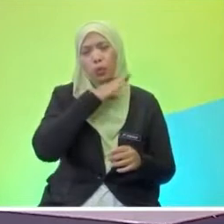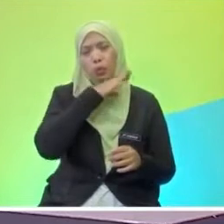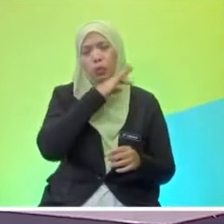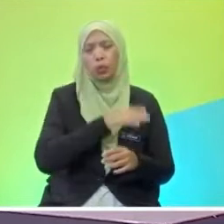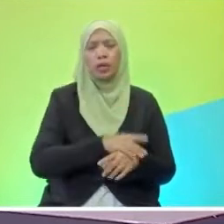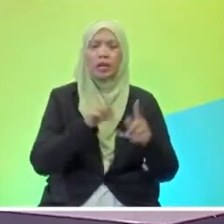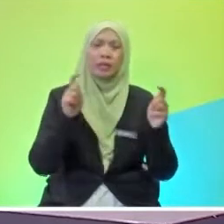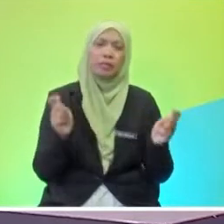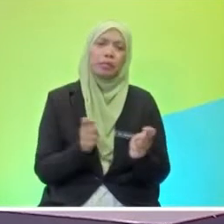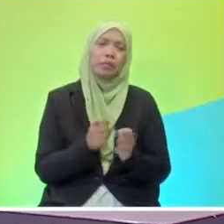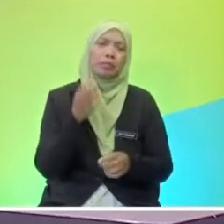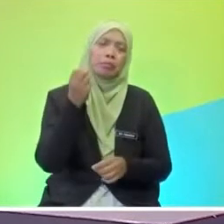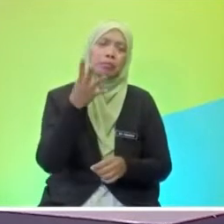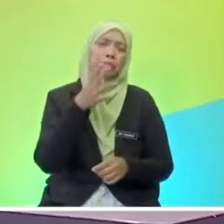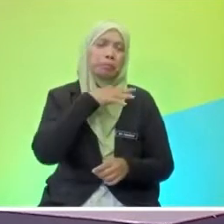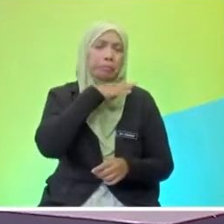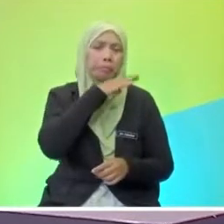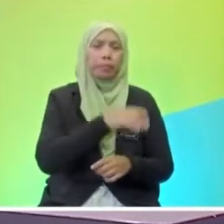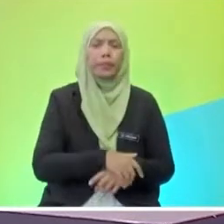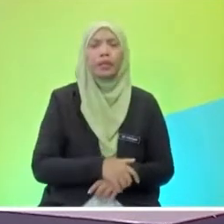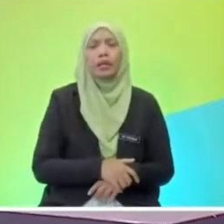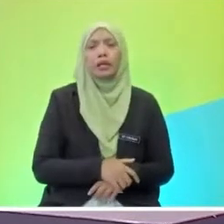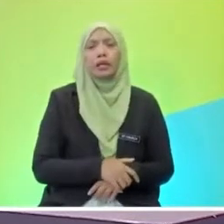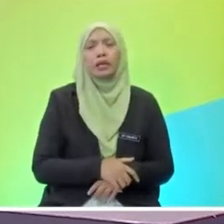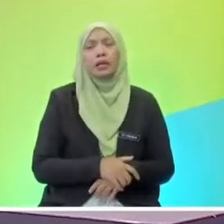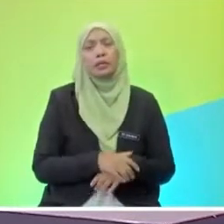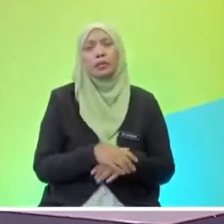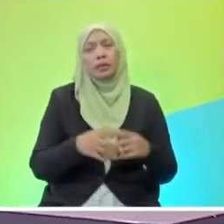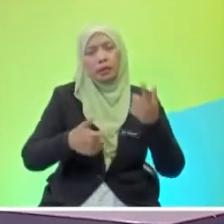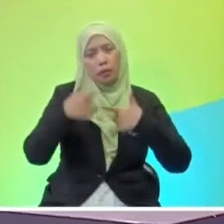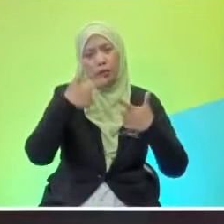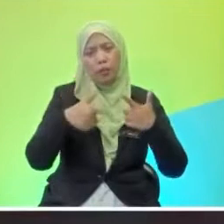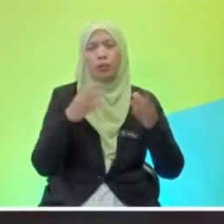foto Oke melancong pun jumpa